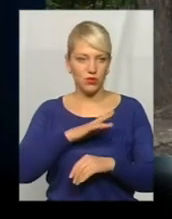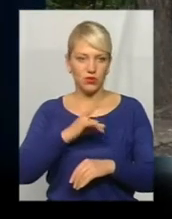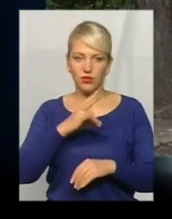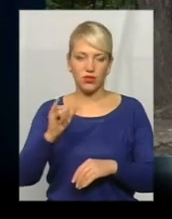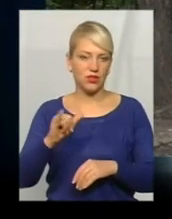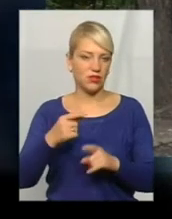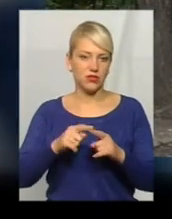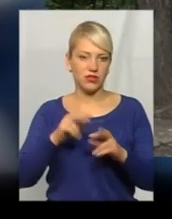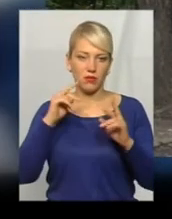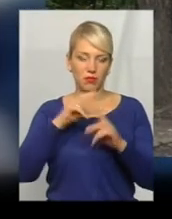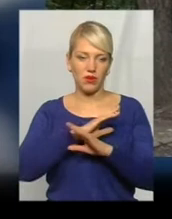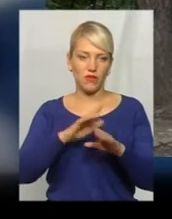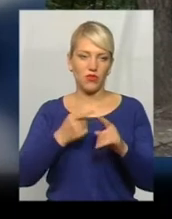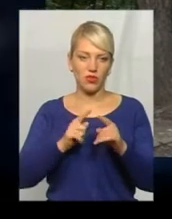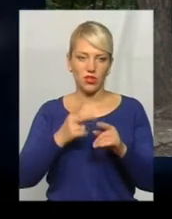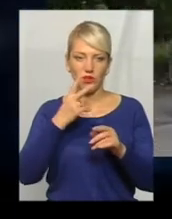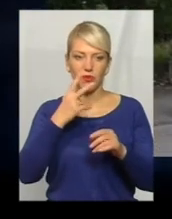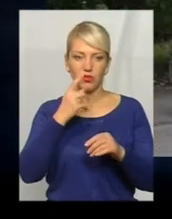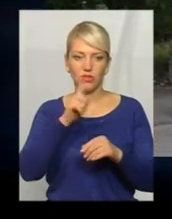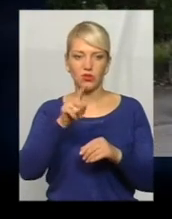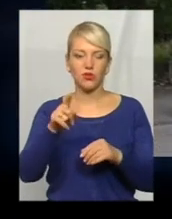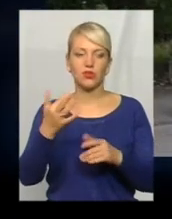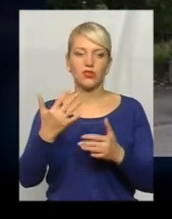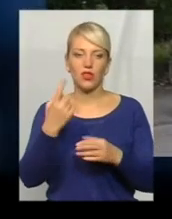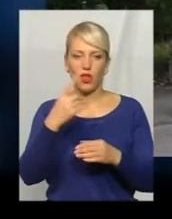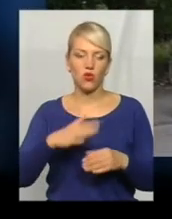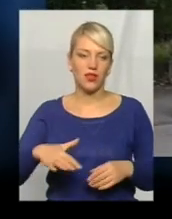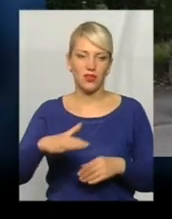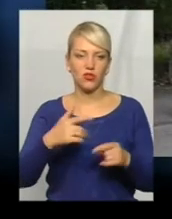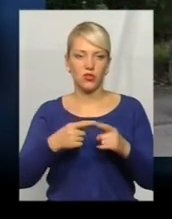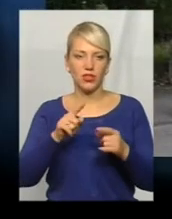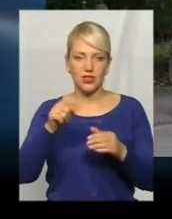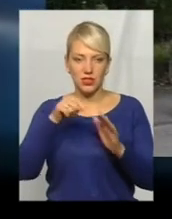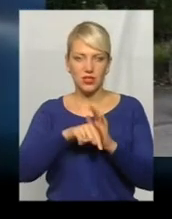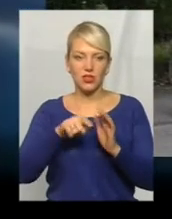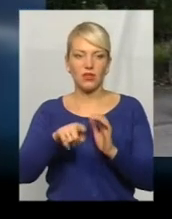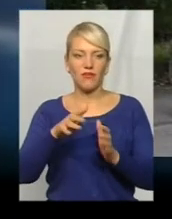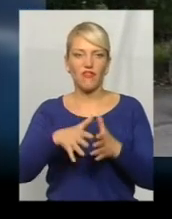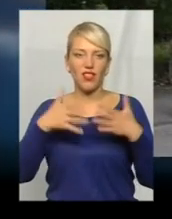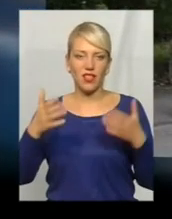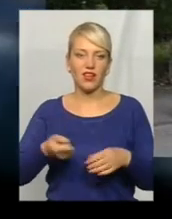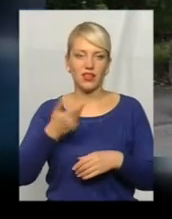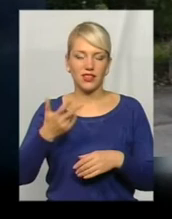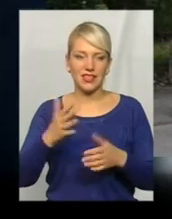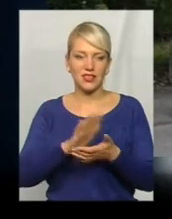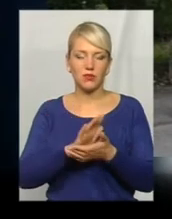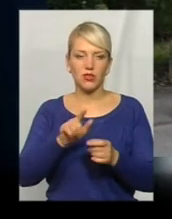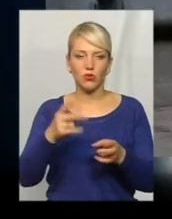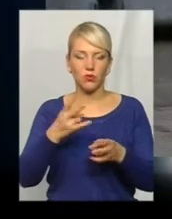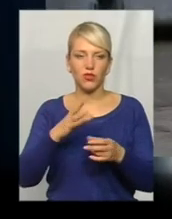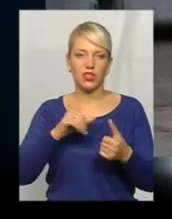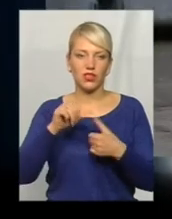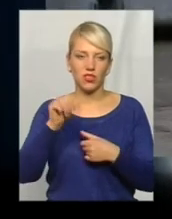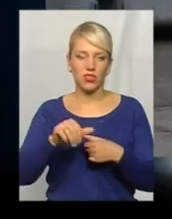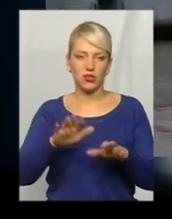аж ніяк це. Контейнери, бачите, скільки на одній території. Значить, там велика кількість сміття. Тут, можливо, якесь інше місце або